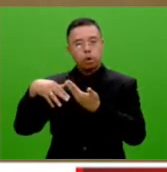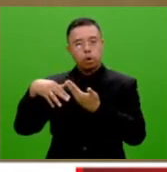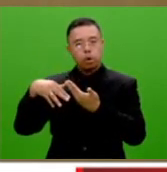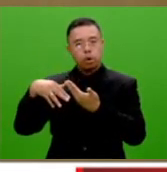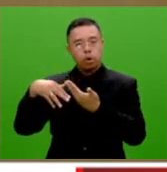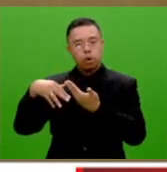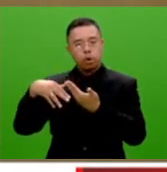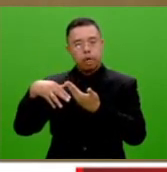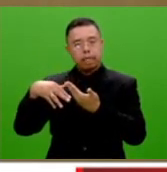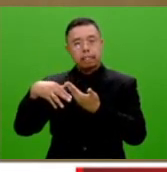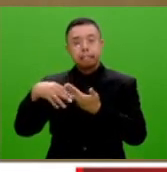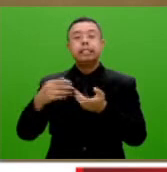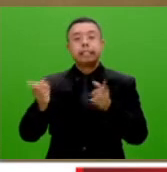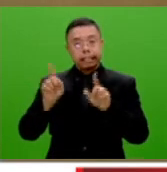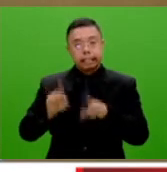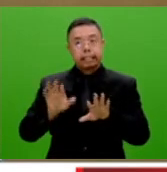Sehingga